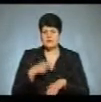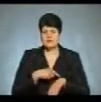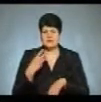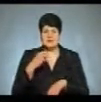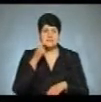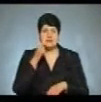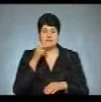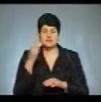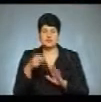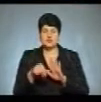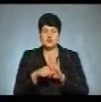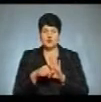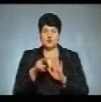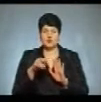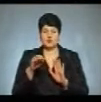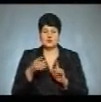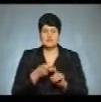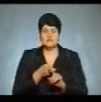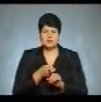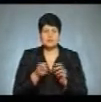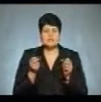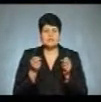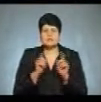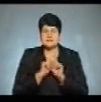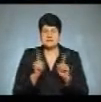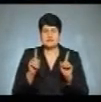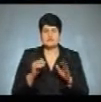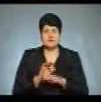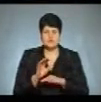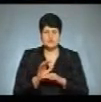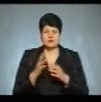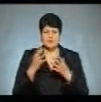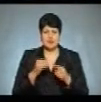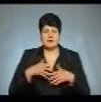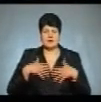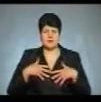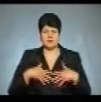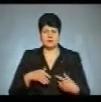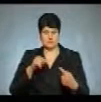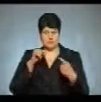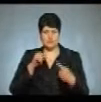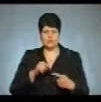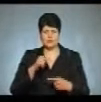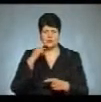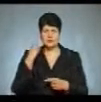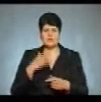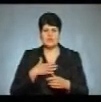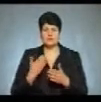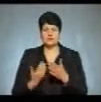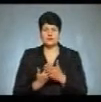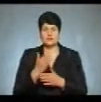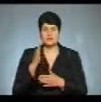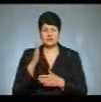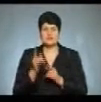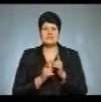Завтра, 26 лютого, у зв'язку зі спецвипуском до Дня кримського спротиву російській окупації, наші новини виходитимуть